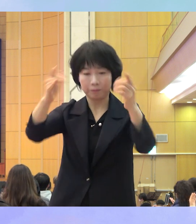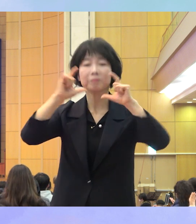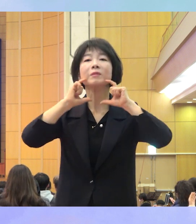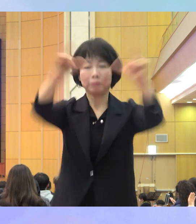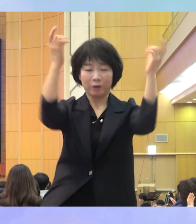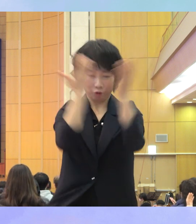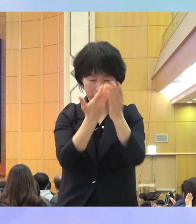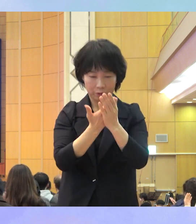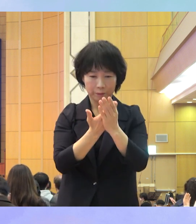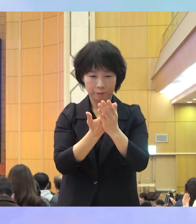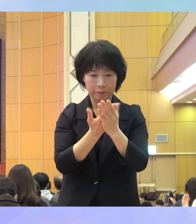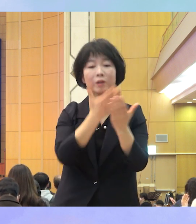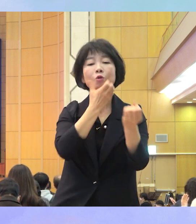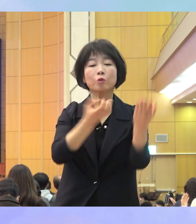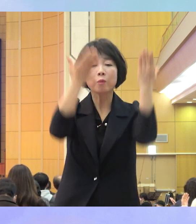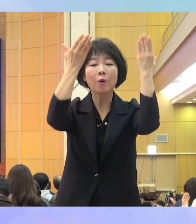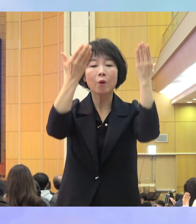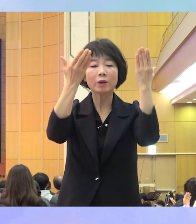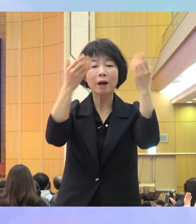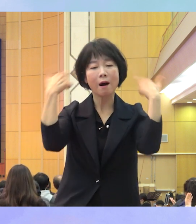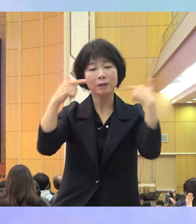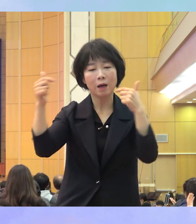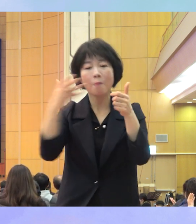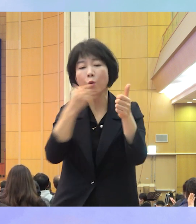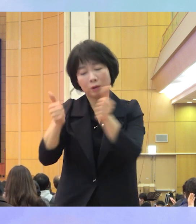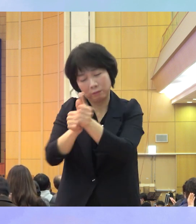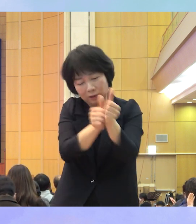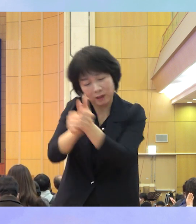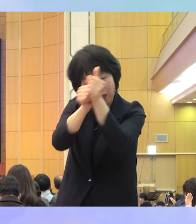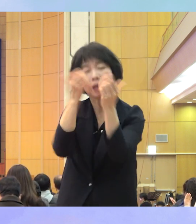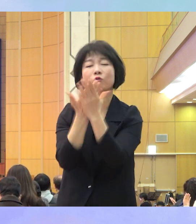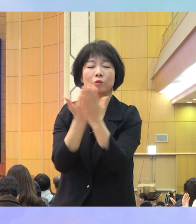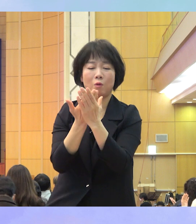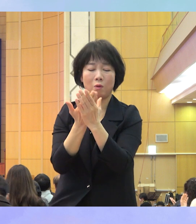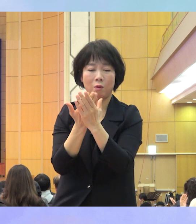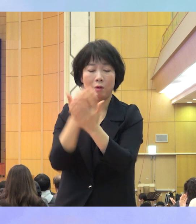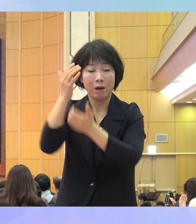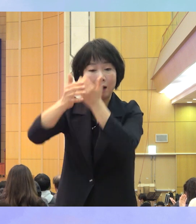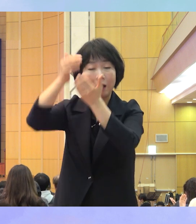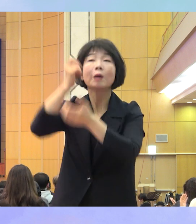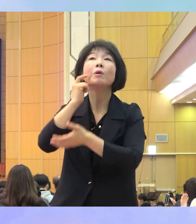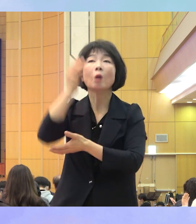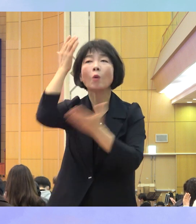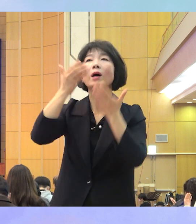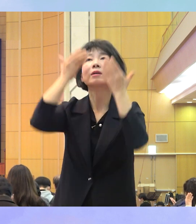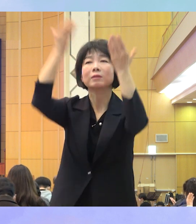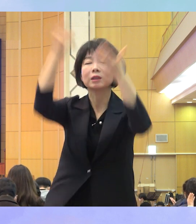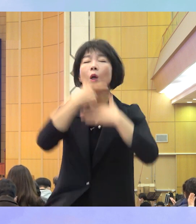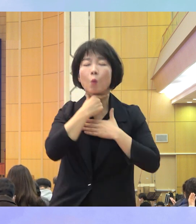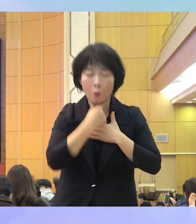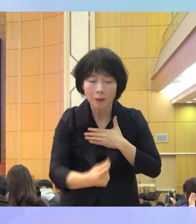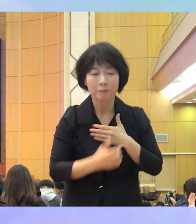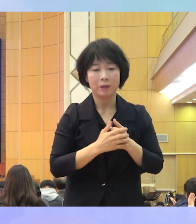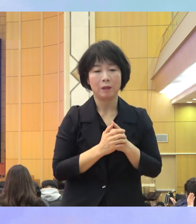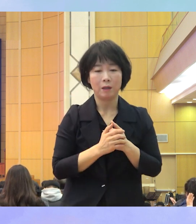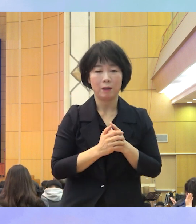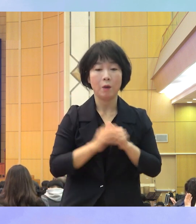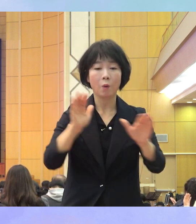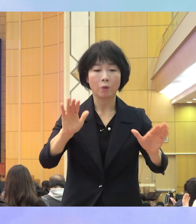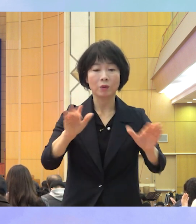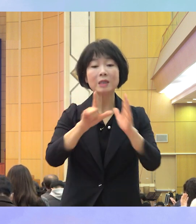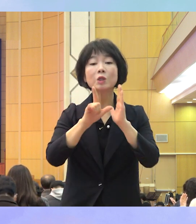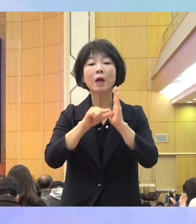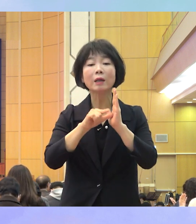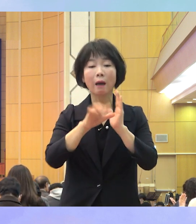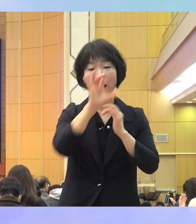임하게 하시고 축복이 그림자처럼 따라오게 하시고 하나님 영광 돌리길 원합니다. 오늘 이